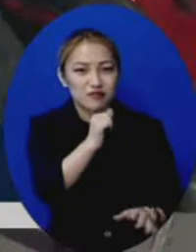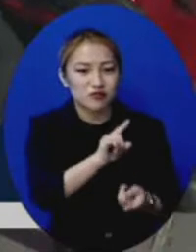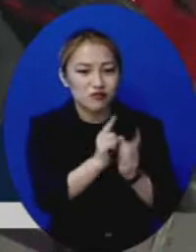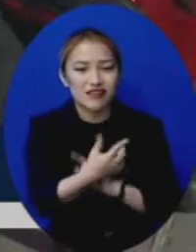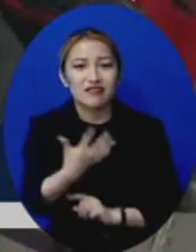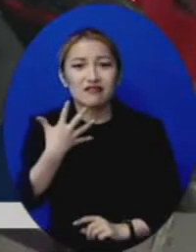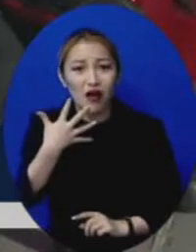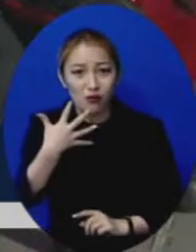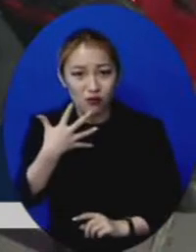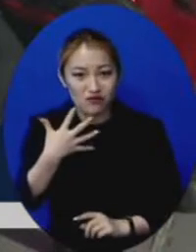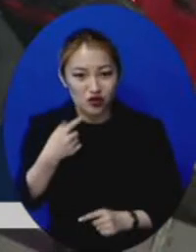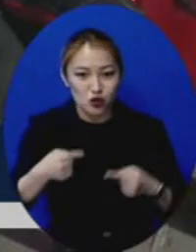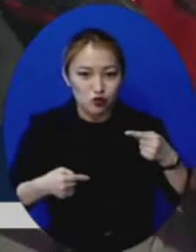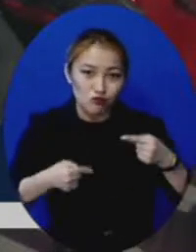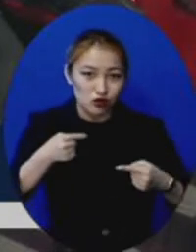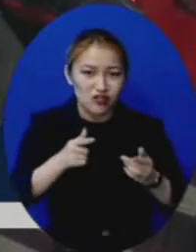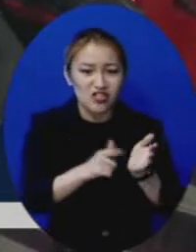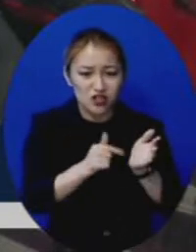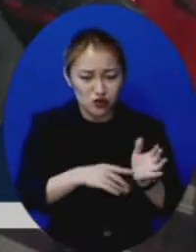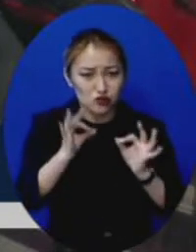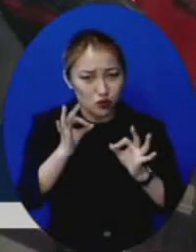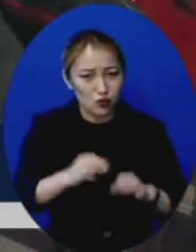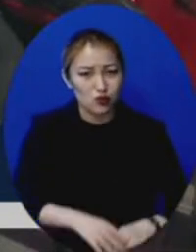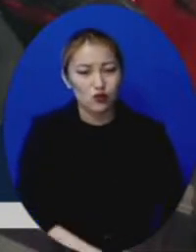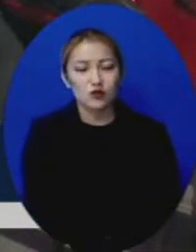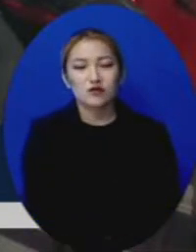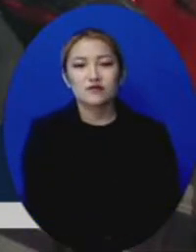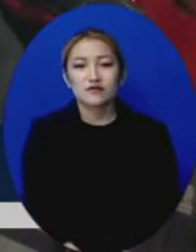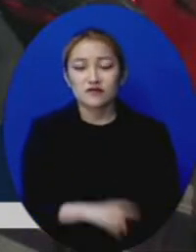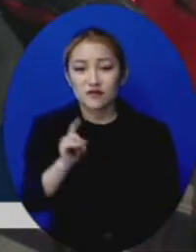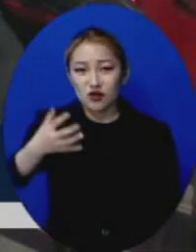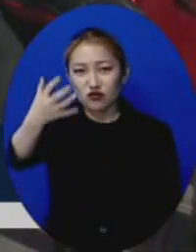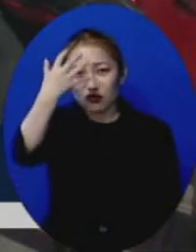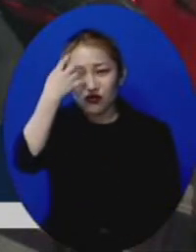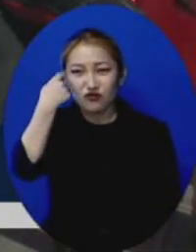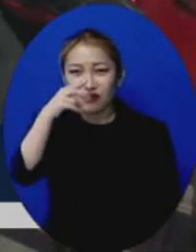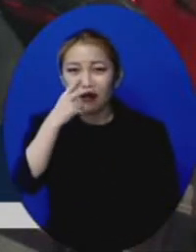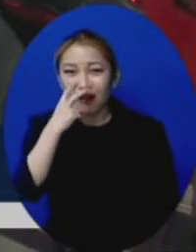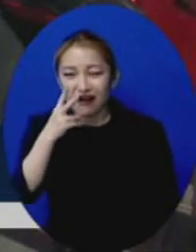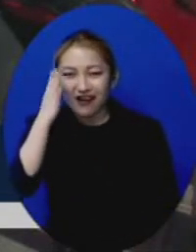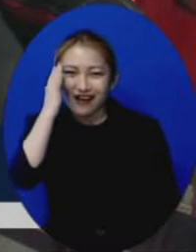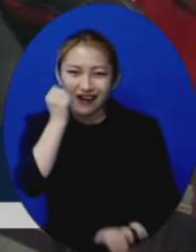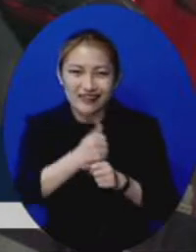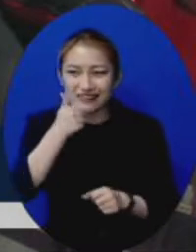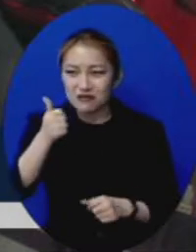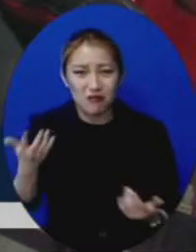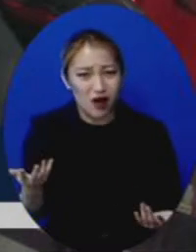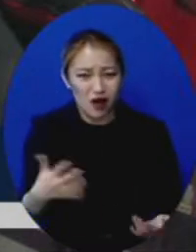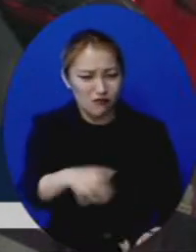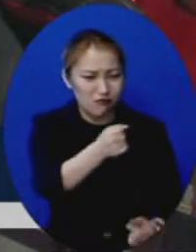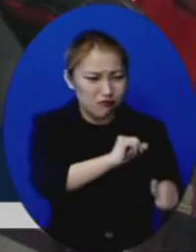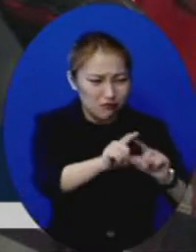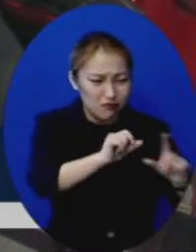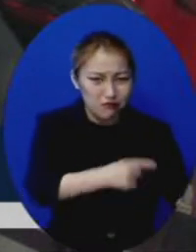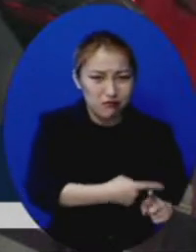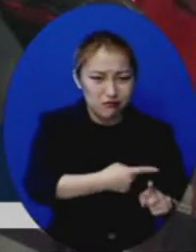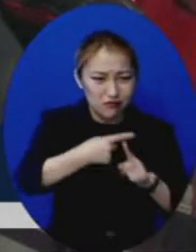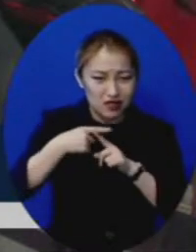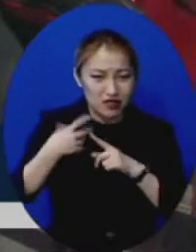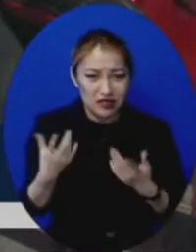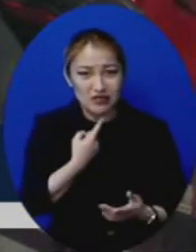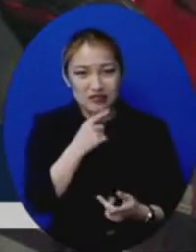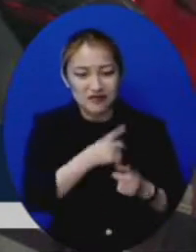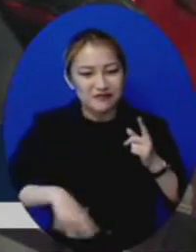зөв. Одоо энэ төр зөсг шаарж үзсэн байлаа. Юмны үнчтэй илтгэсэн байлаа. Ирээсээ болох байлаа шүү дээ. Одоо